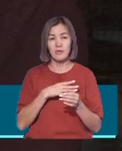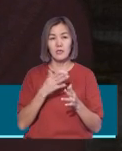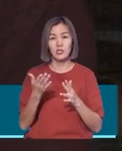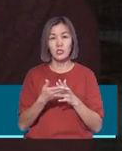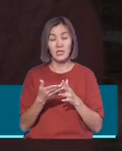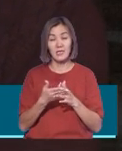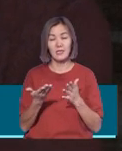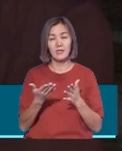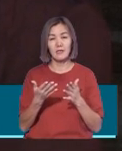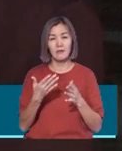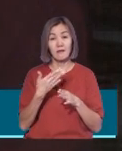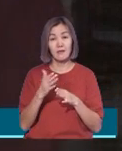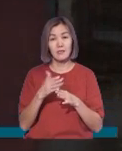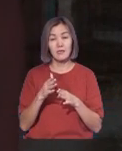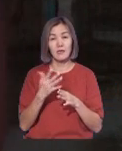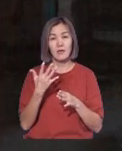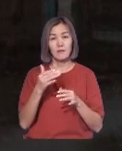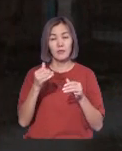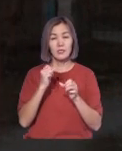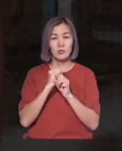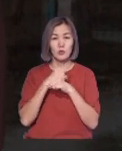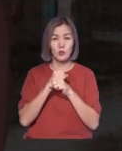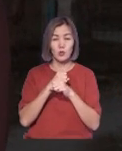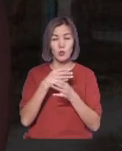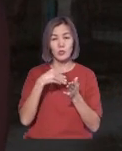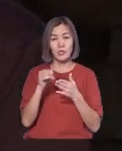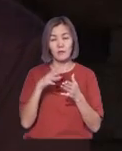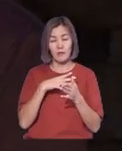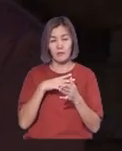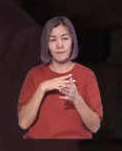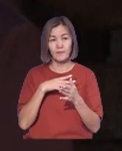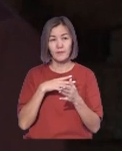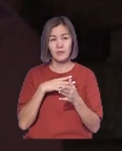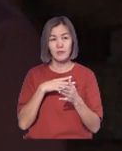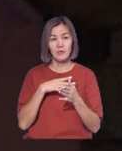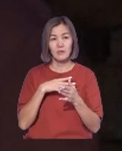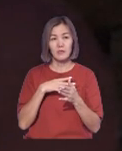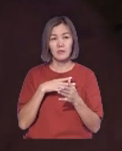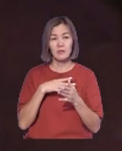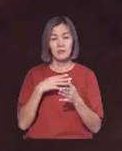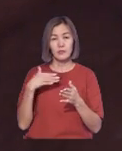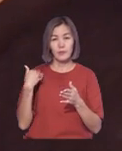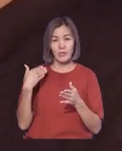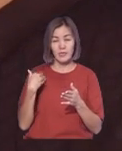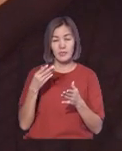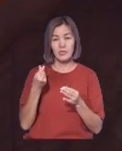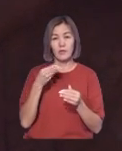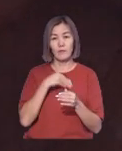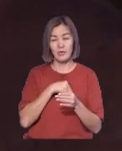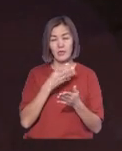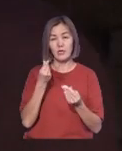Жеңілдетілген. 5 бас түйе алдым. 1,5 миллион ботал түйе. Болат түйенің несін көріп жатырмыз жақсы. Сүтін сауып.